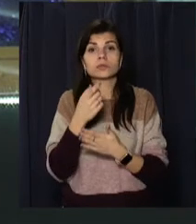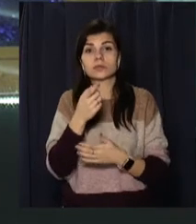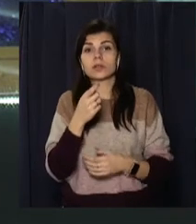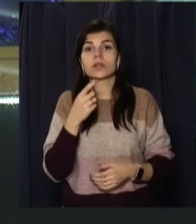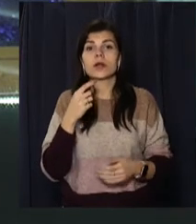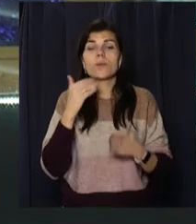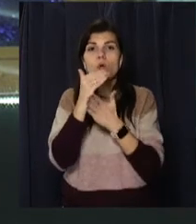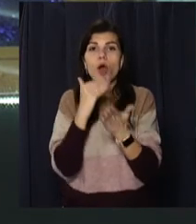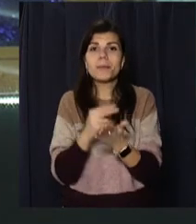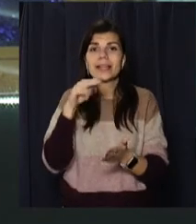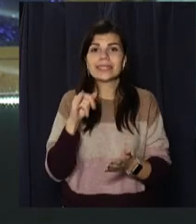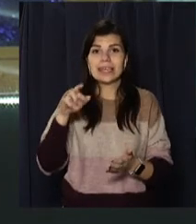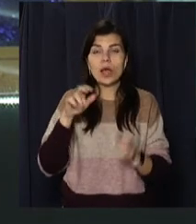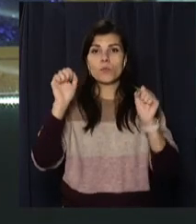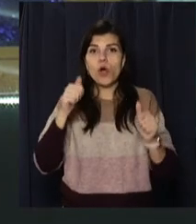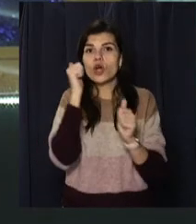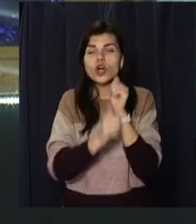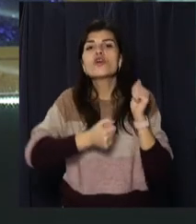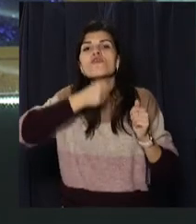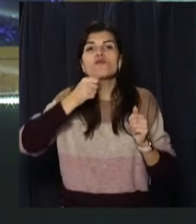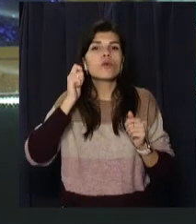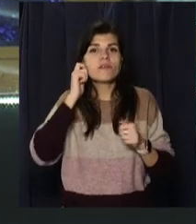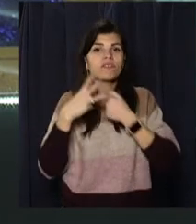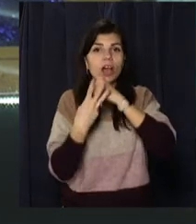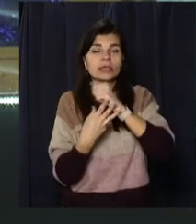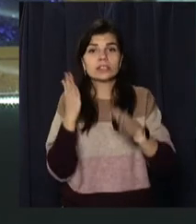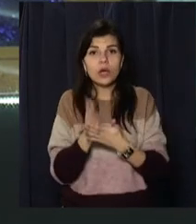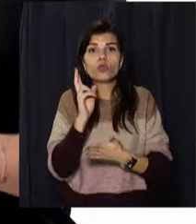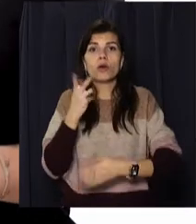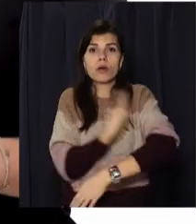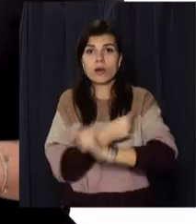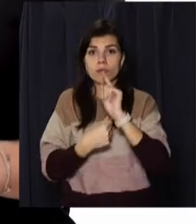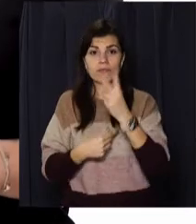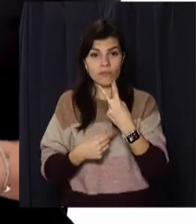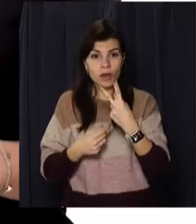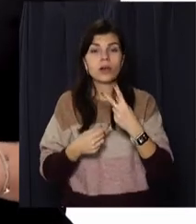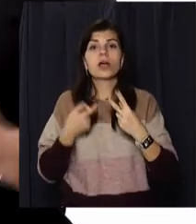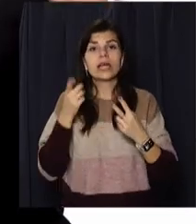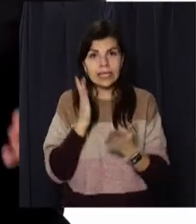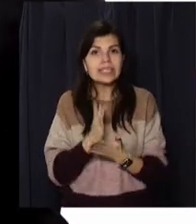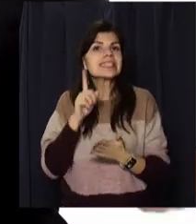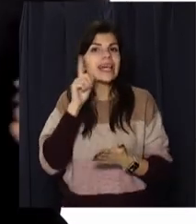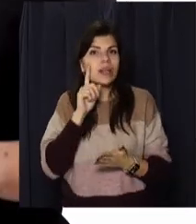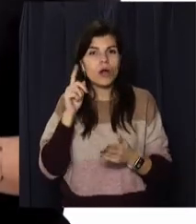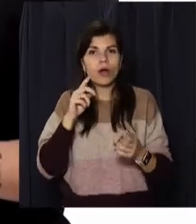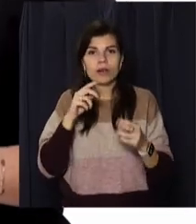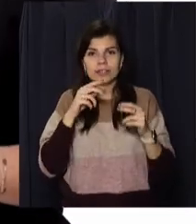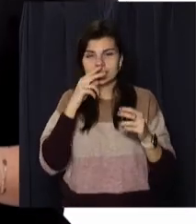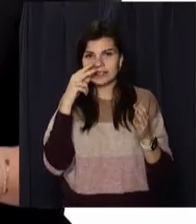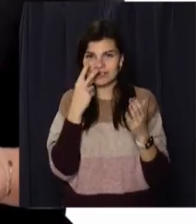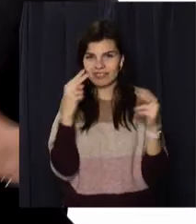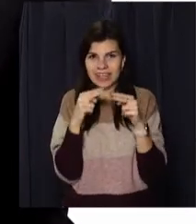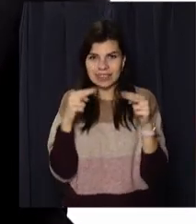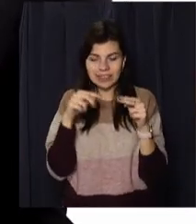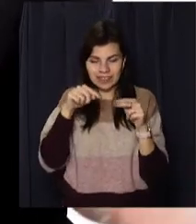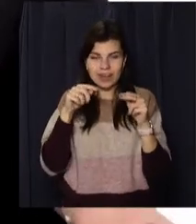через додаток «Дія» може кожен повнолітній українець, який пройшов повний курс вакцинації і має зелений ковід-сертифікат у додатку